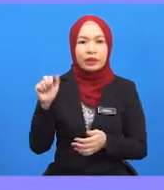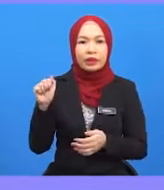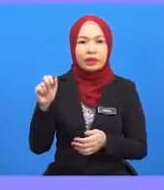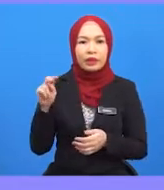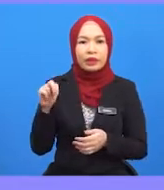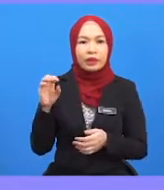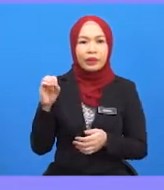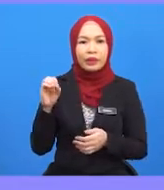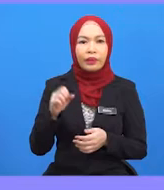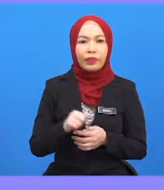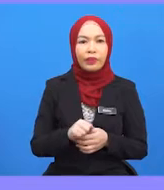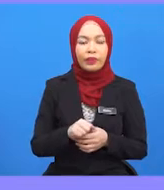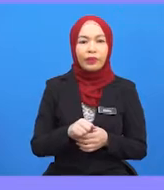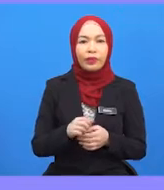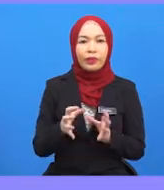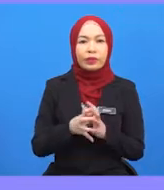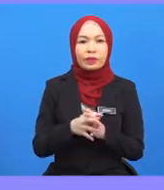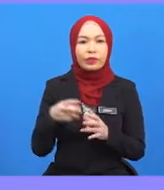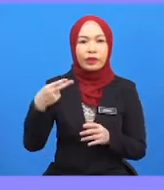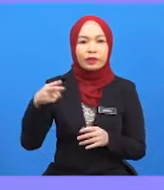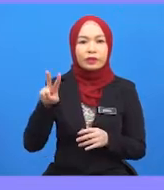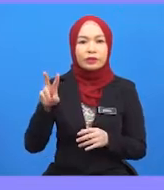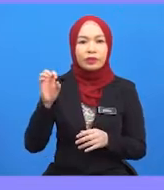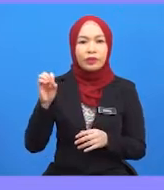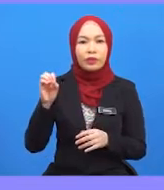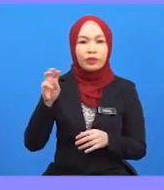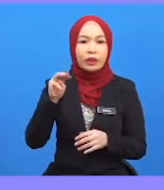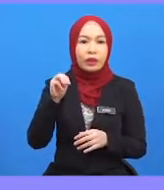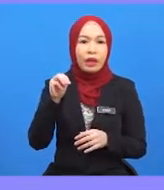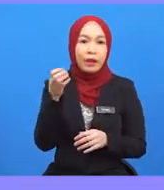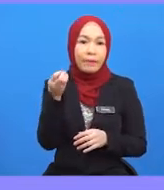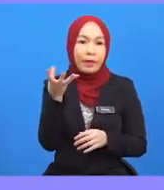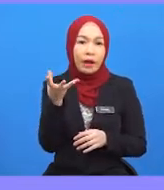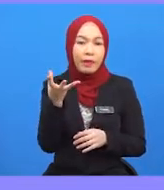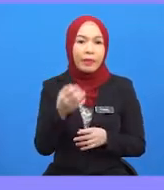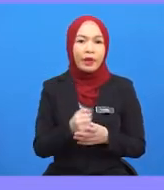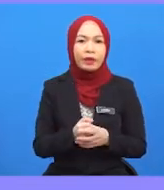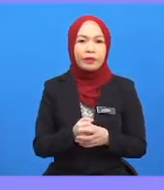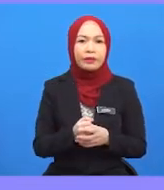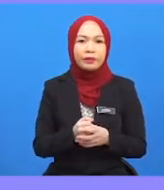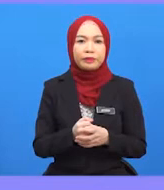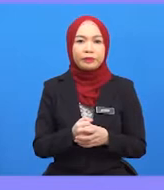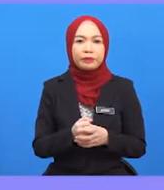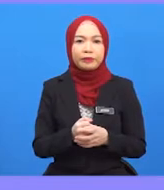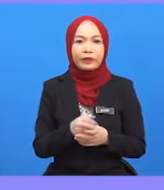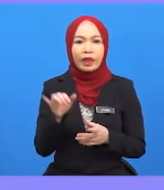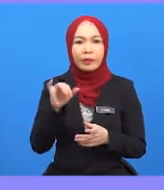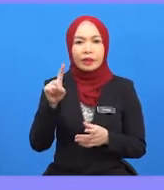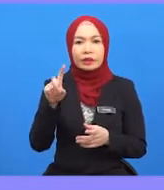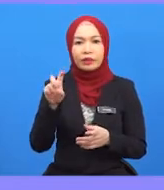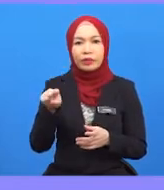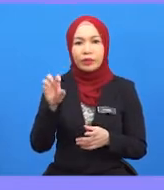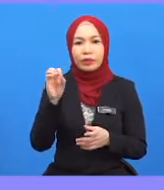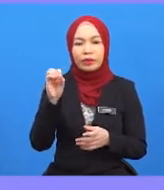Okey, diberi dalam soalan MB iaitu kemolaran natrium hidroksida iaitu 1.0